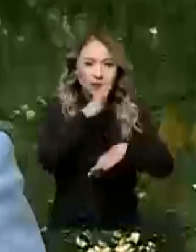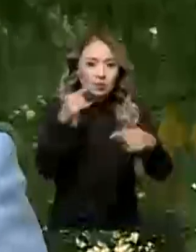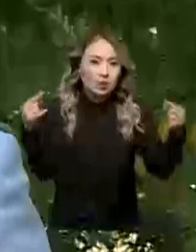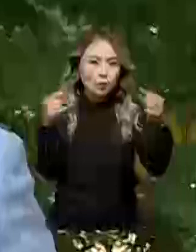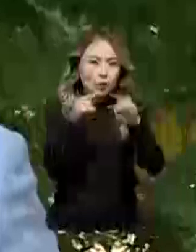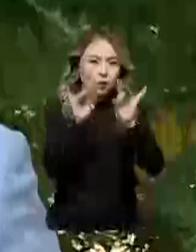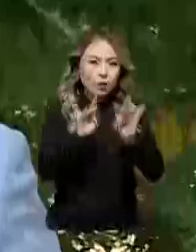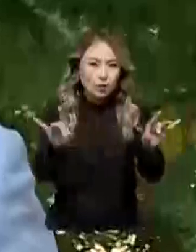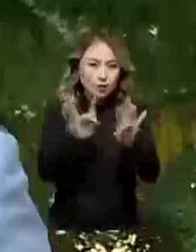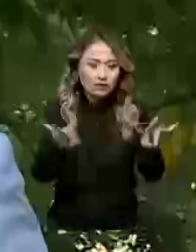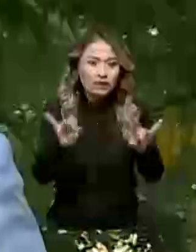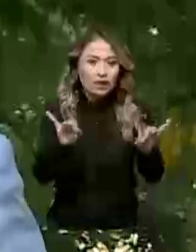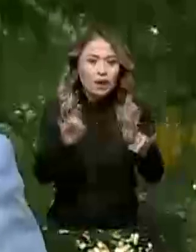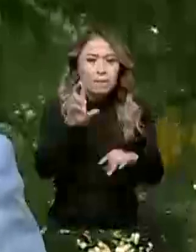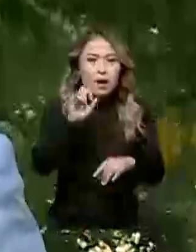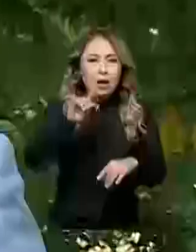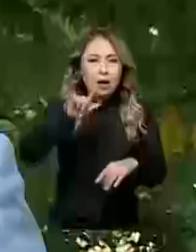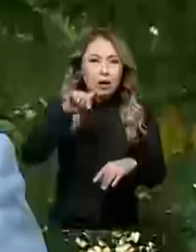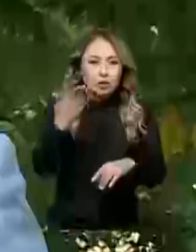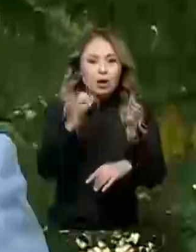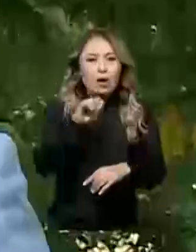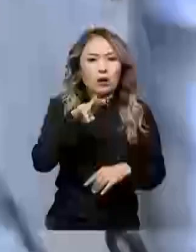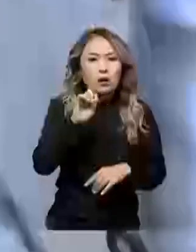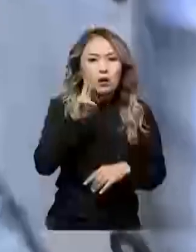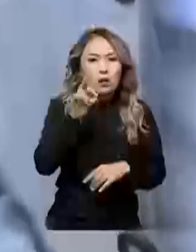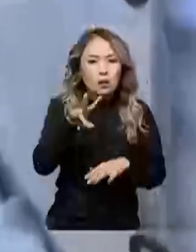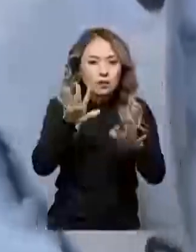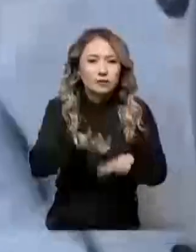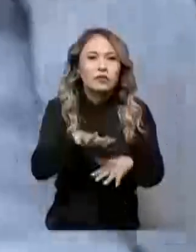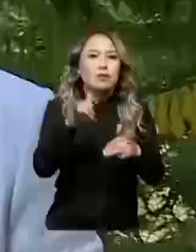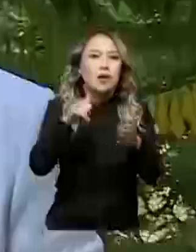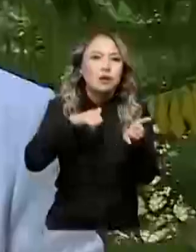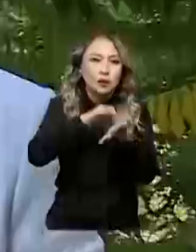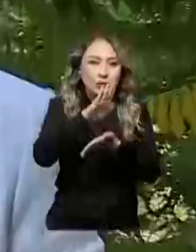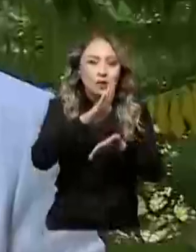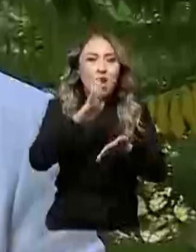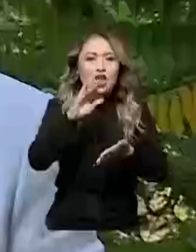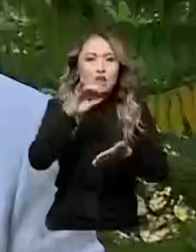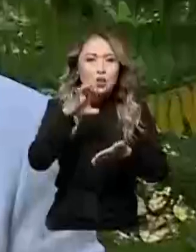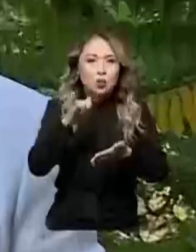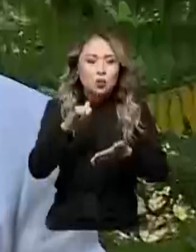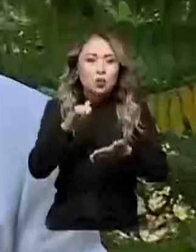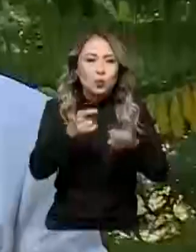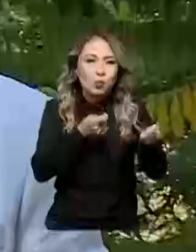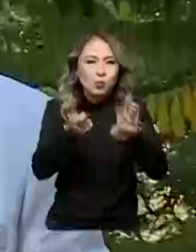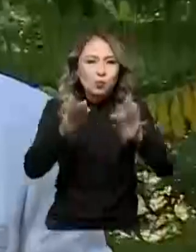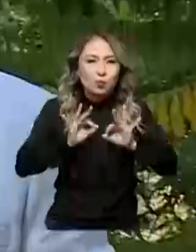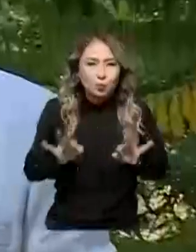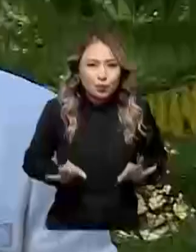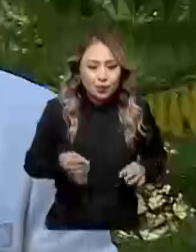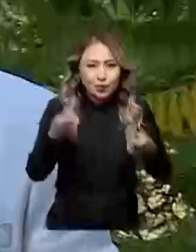айтар болсақ, Балқаш Алакөл бассейн инспекциясы бізге жылдама беруден бас тартты. Жетісу облыстық прокуратурасына осы мәселе